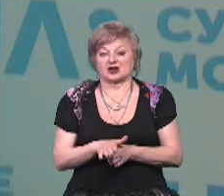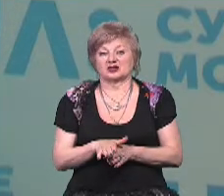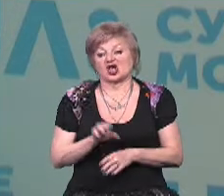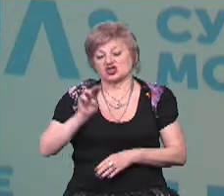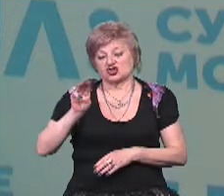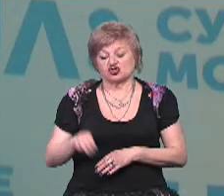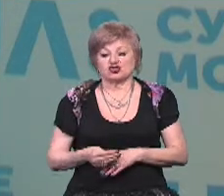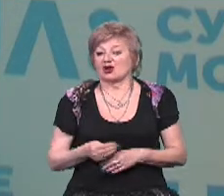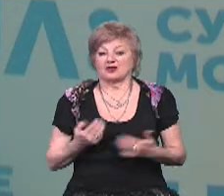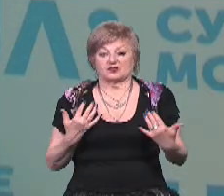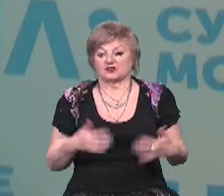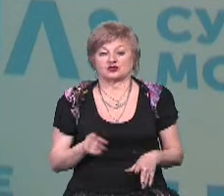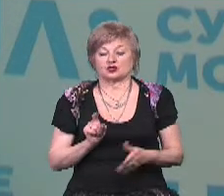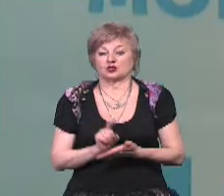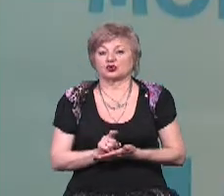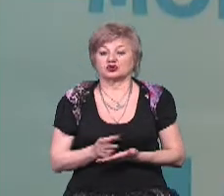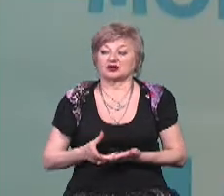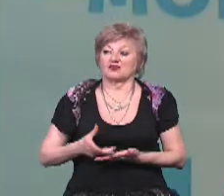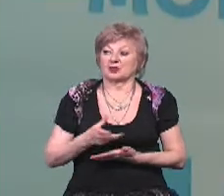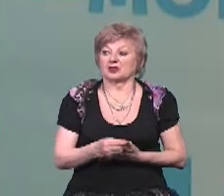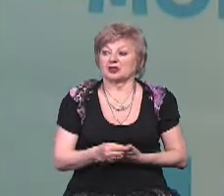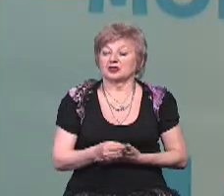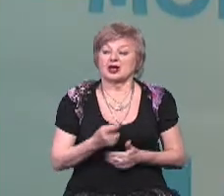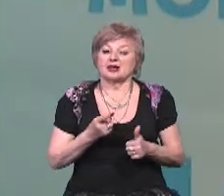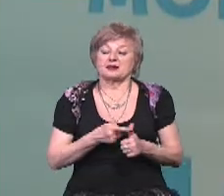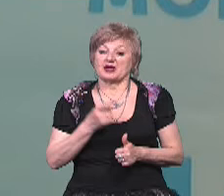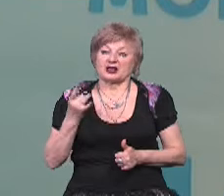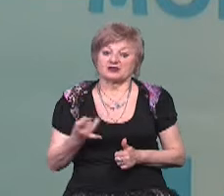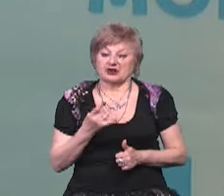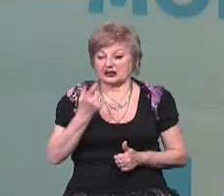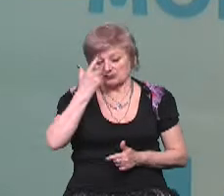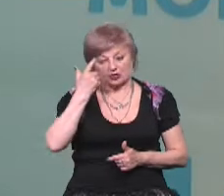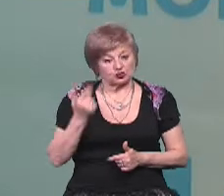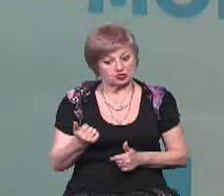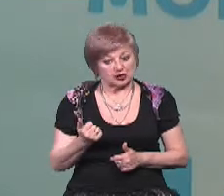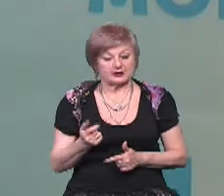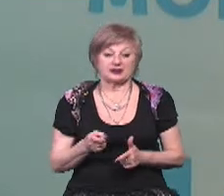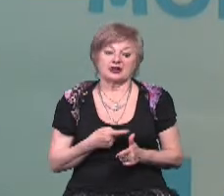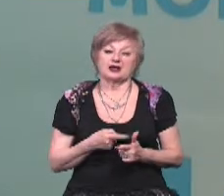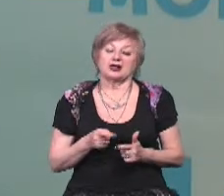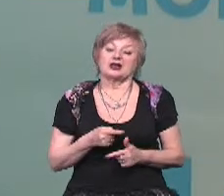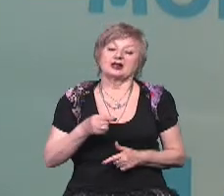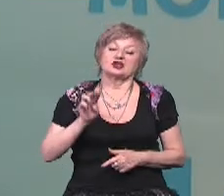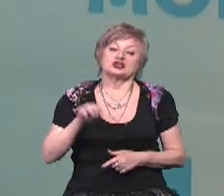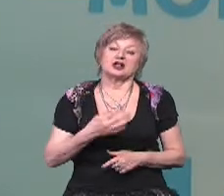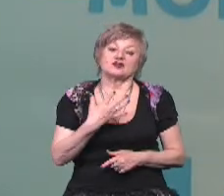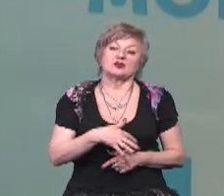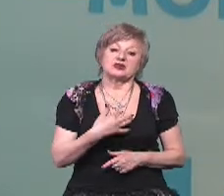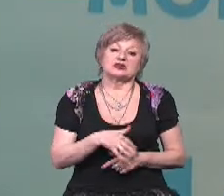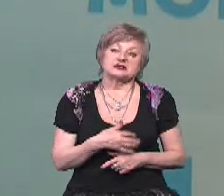штраф, який повинен бути виплачений. За перший раз це попередження або штраф від 51